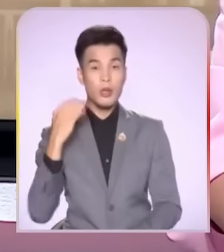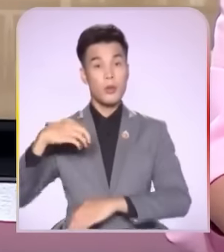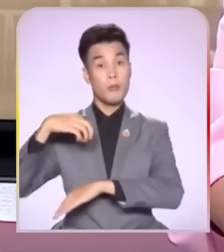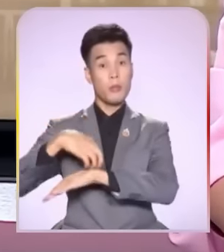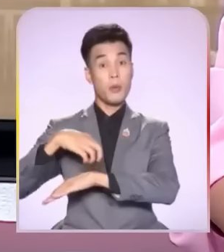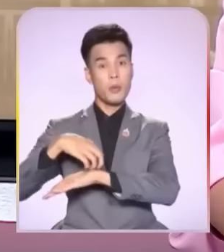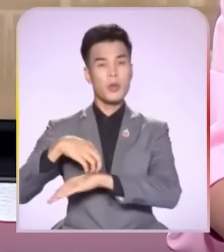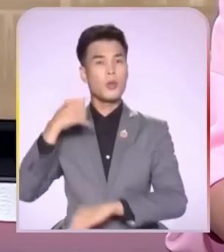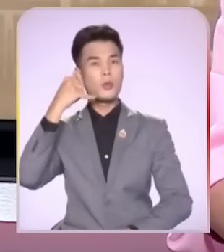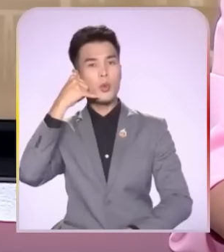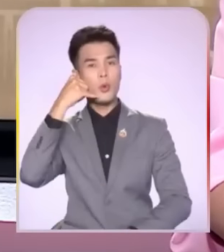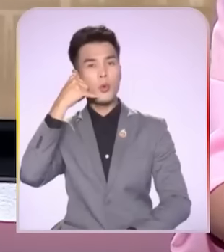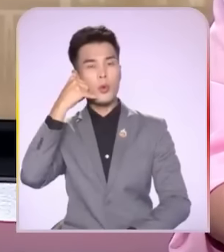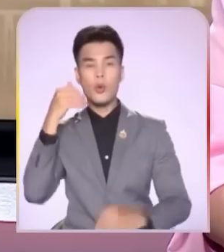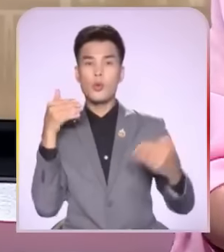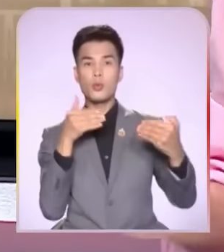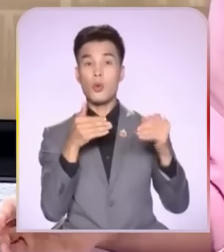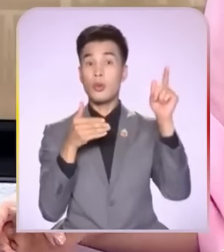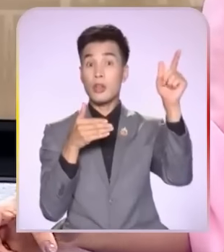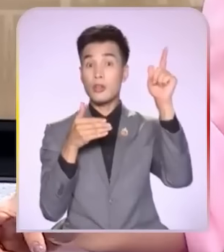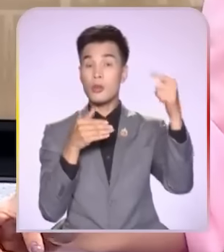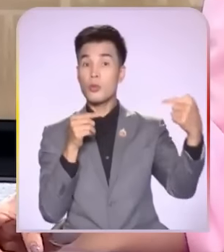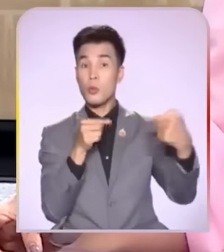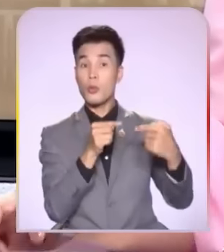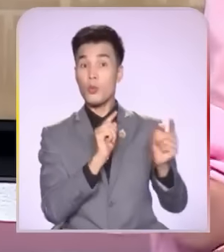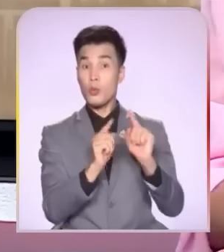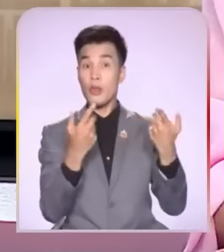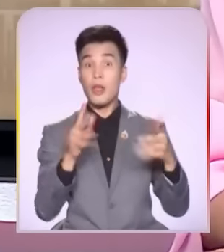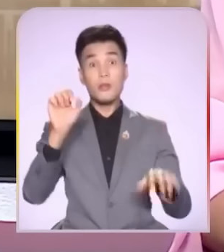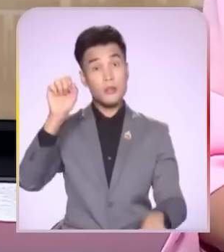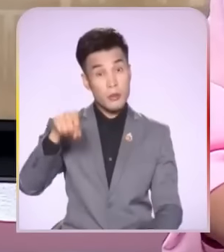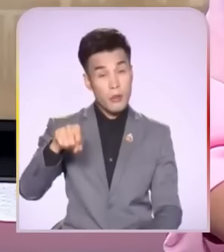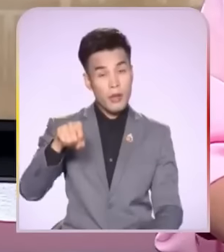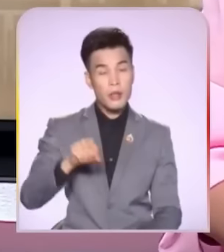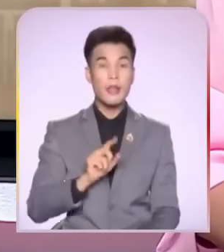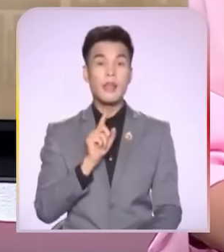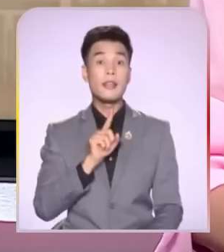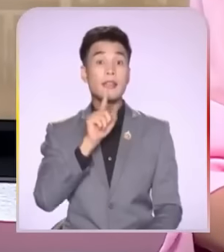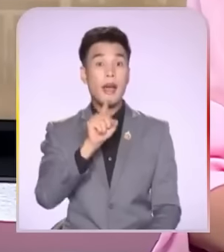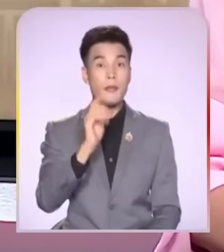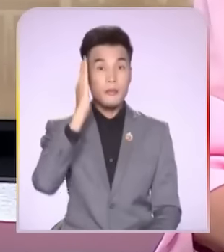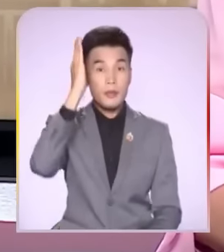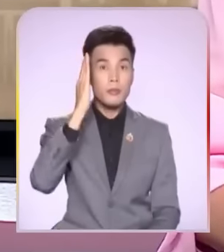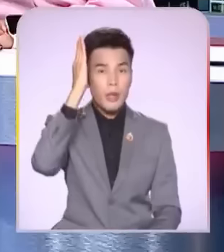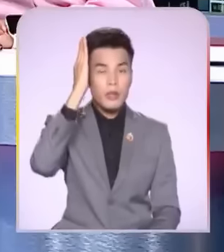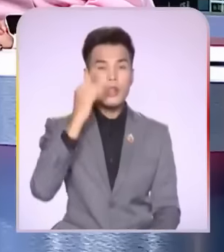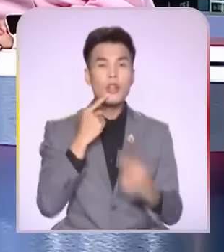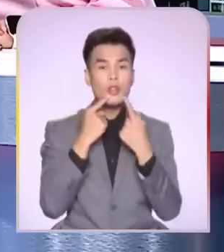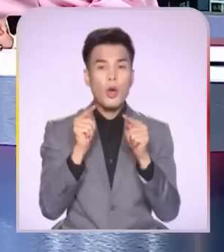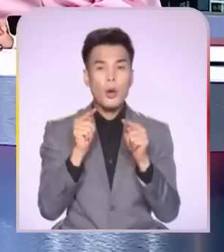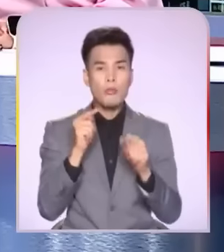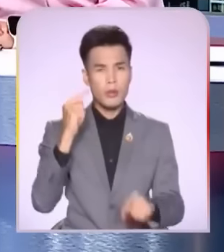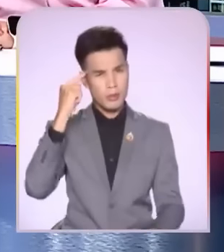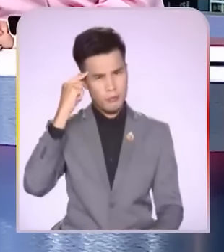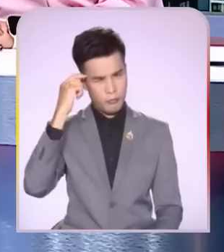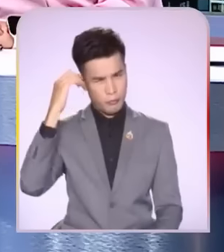งษ์สุวรรณจะโทรหาพูดคุยและเคลียร์ใจกับคุณทักษิณชินวัตรแล้วใช่หรือไม ่ และไปสอบถามท่านธรรมนัสท่านธรรมนัสตอบว่า ฝัน